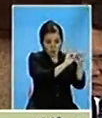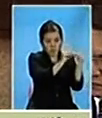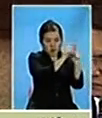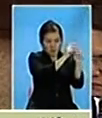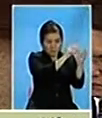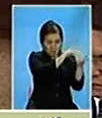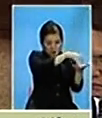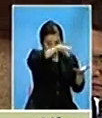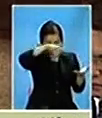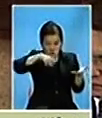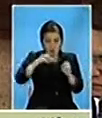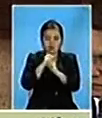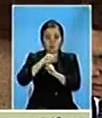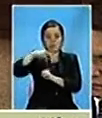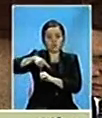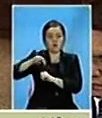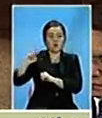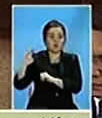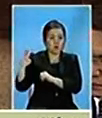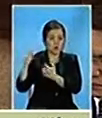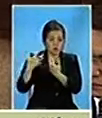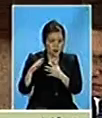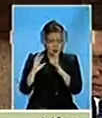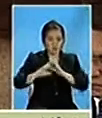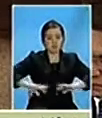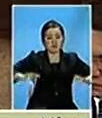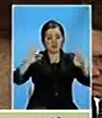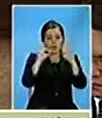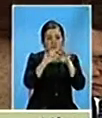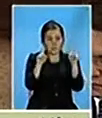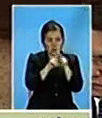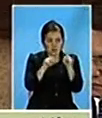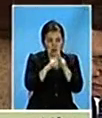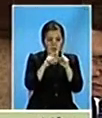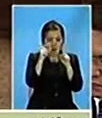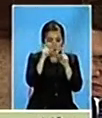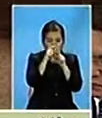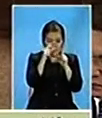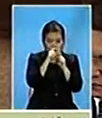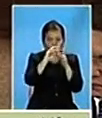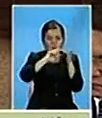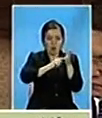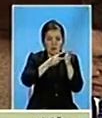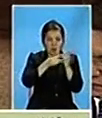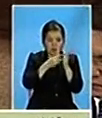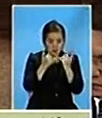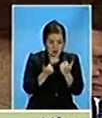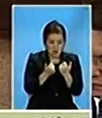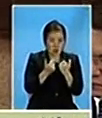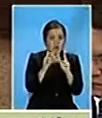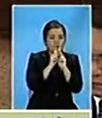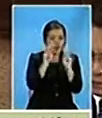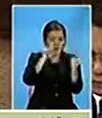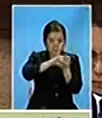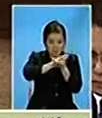ที่สำคัญอย่างยิ่งก็คือในคำจำกัดความในปัจจุบันนี้คณะกรรมการได้ปรับปรุงให้เป็น